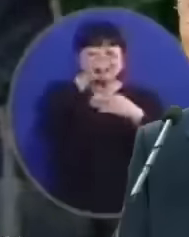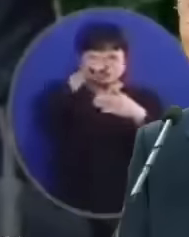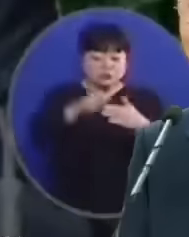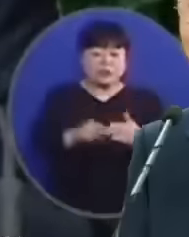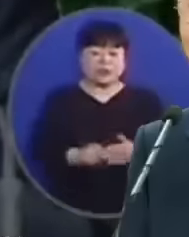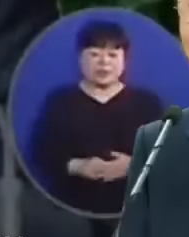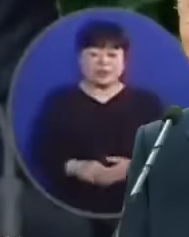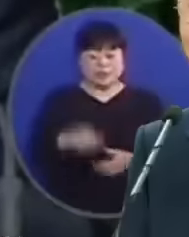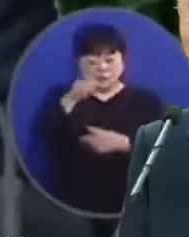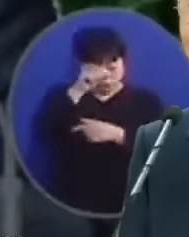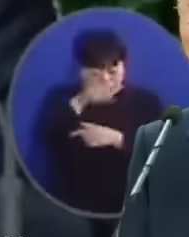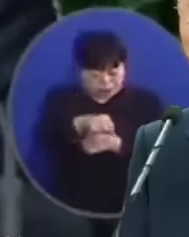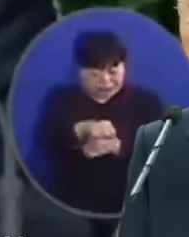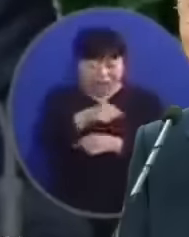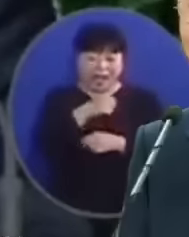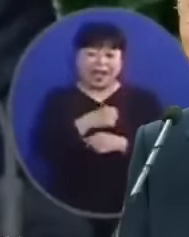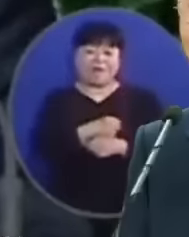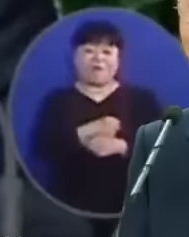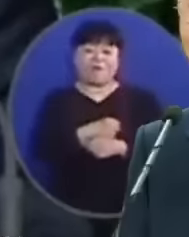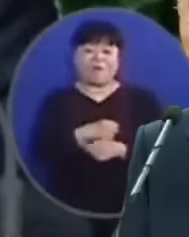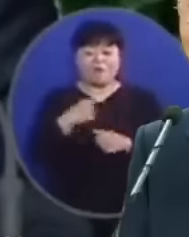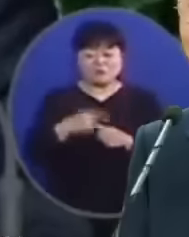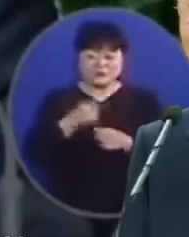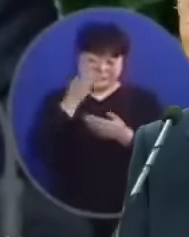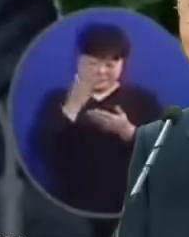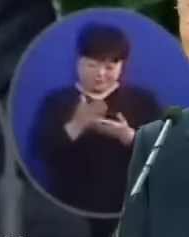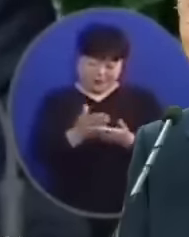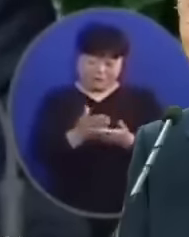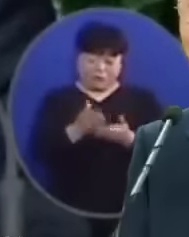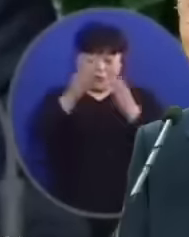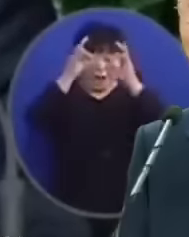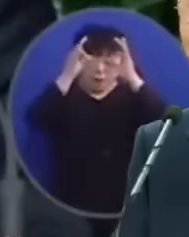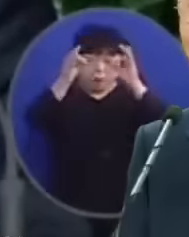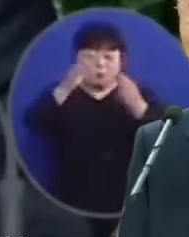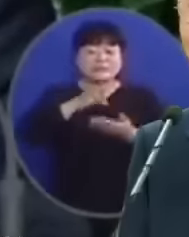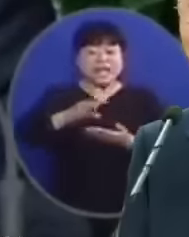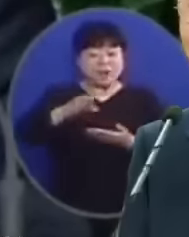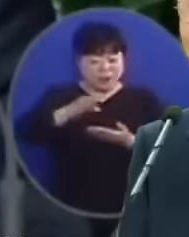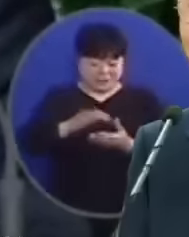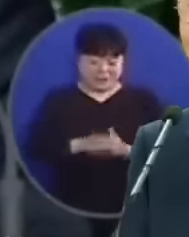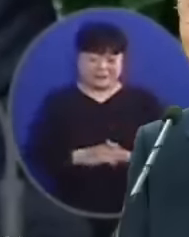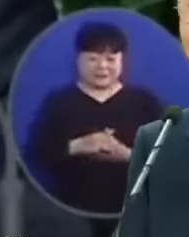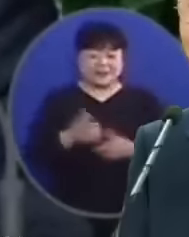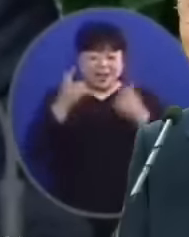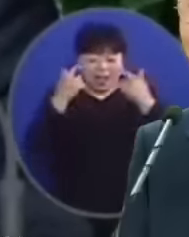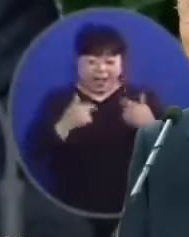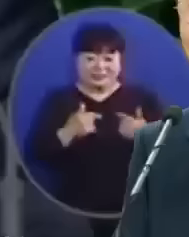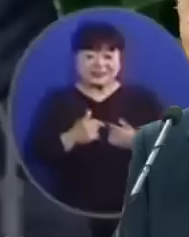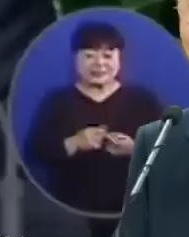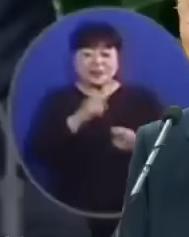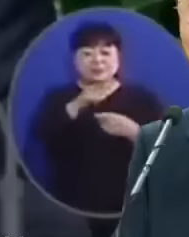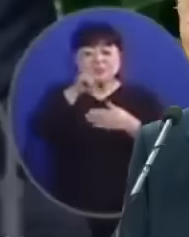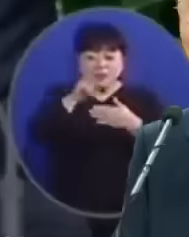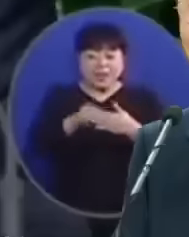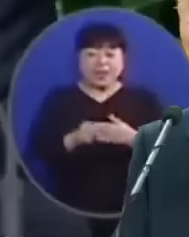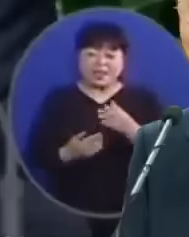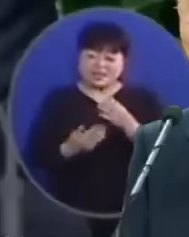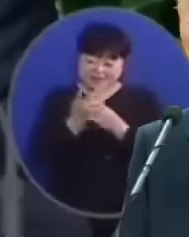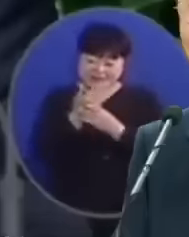깊이 묵상하고 무시하지 말고 바라봄의 법칙을 사용해야 되는 것입니다. 우리는 항상 우리 생활 가운데